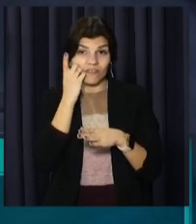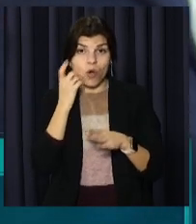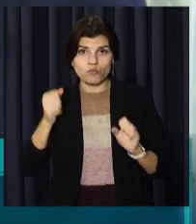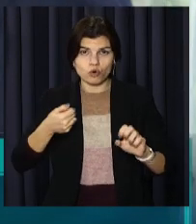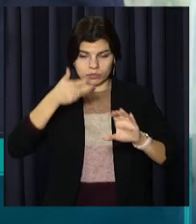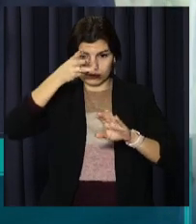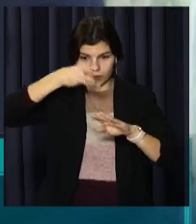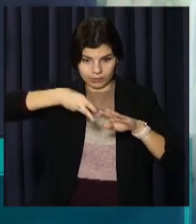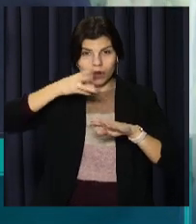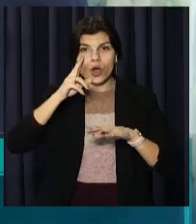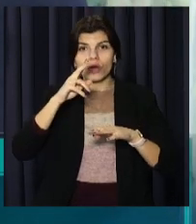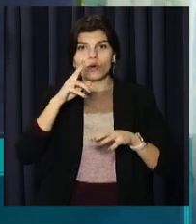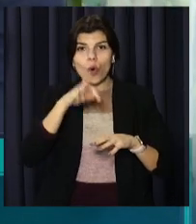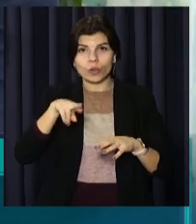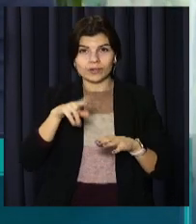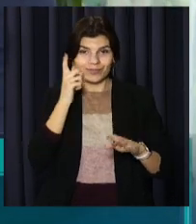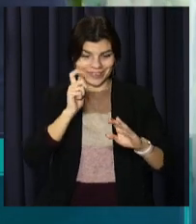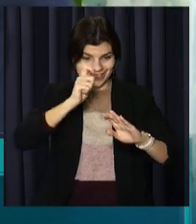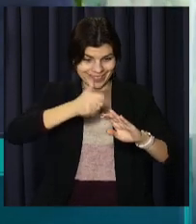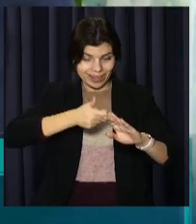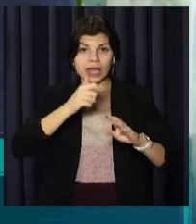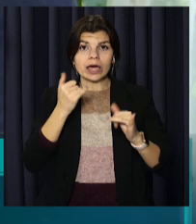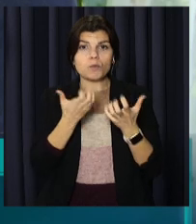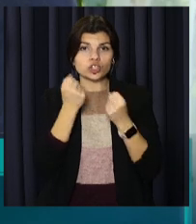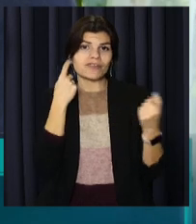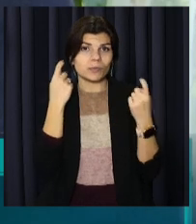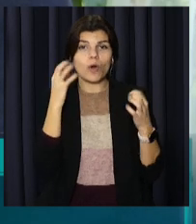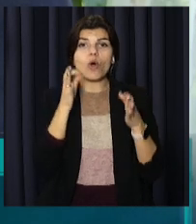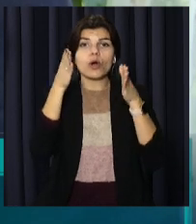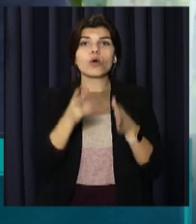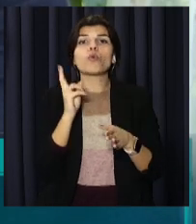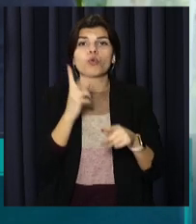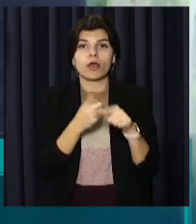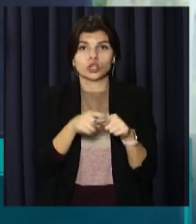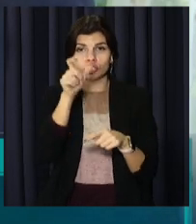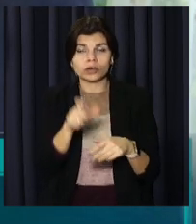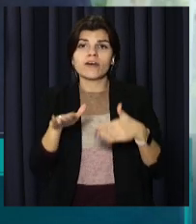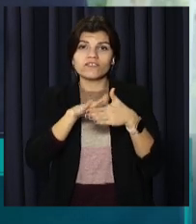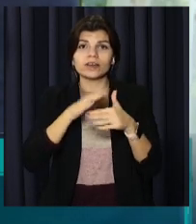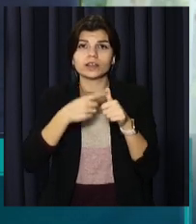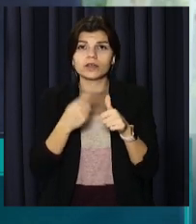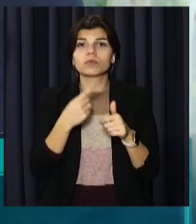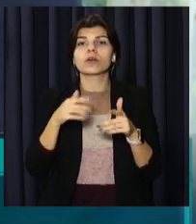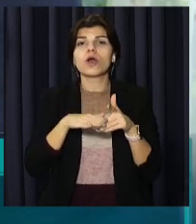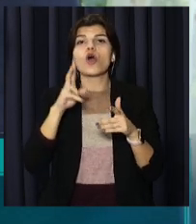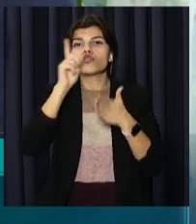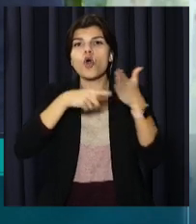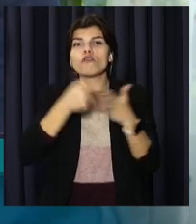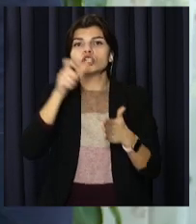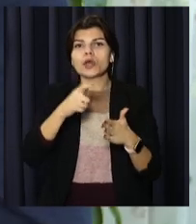відсканувати QR-код і отримати повністю інформацію про власника браслета. Прізвище, ім'я, по батьку, довірені